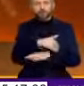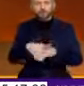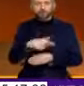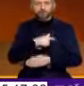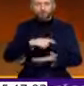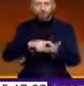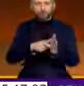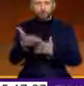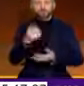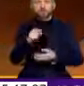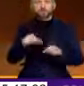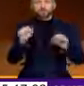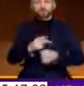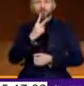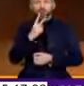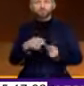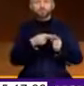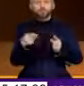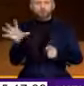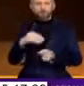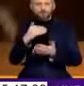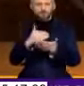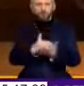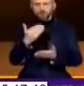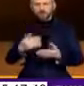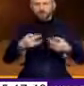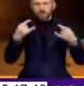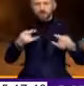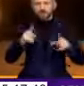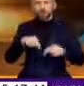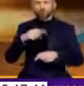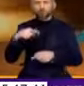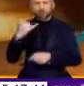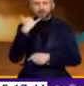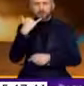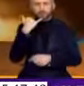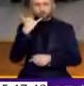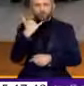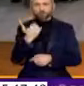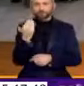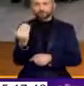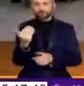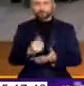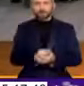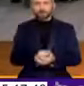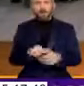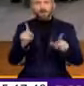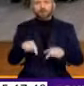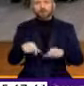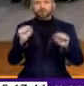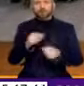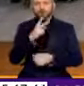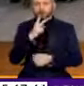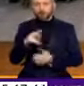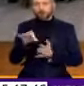депутатської приймальні ви можете бачити впродовж всього ефіру на ваших екранах, а також номер телефону депутатської приймальні пана Юрія Сиротюка. Також можете